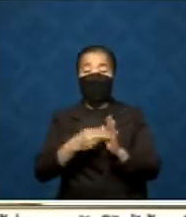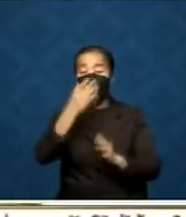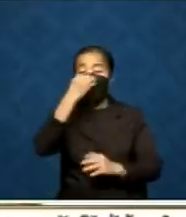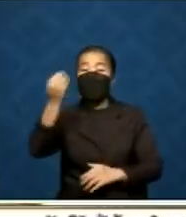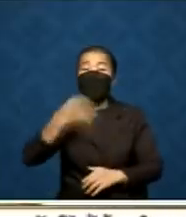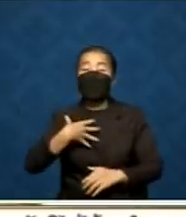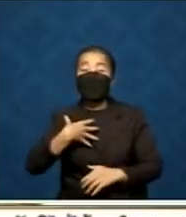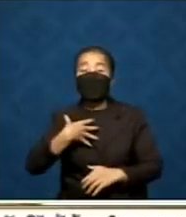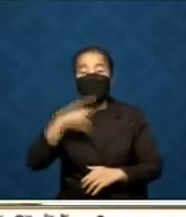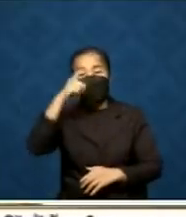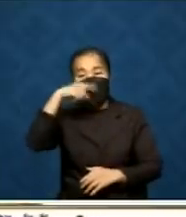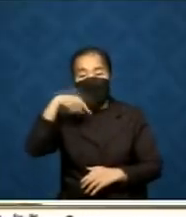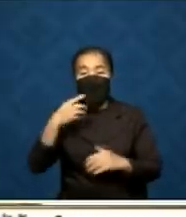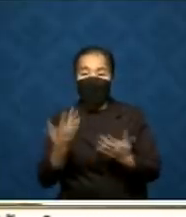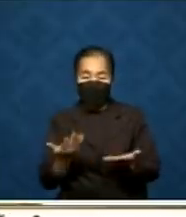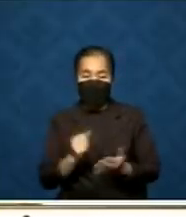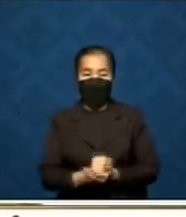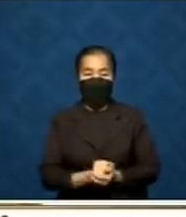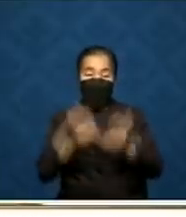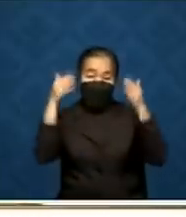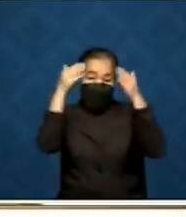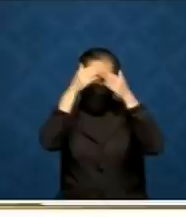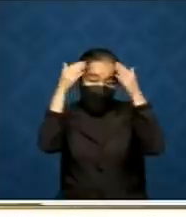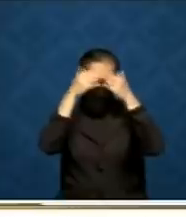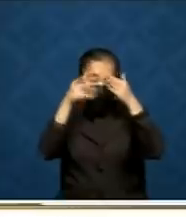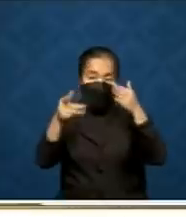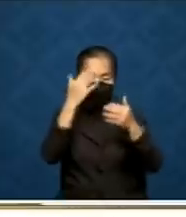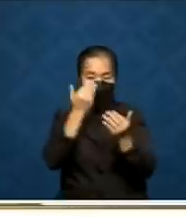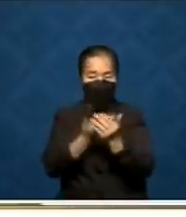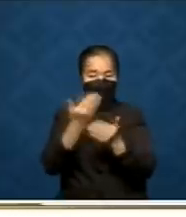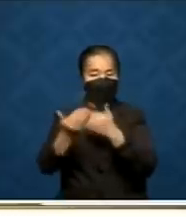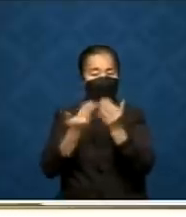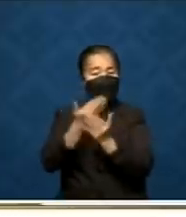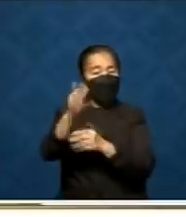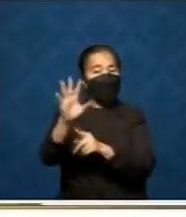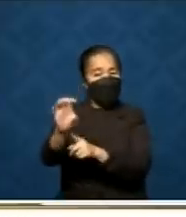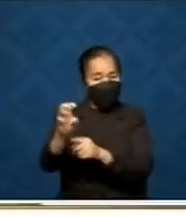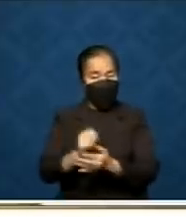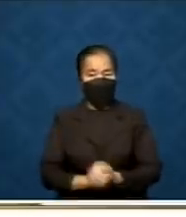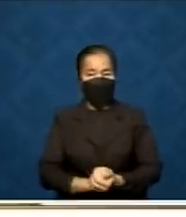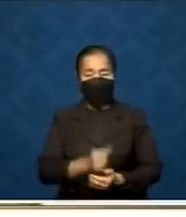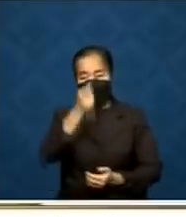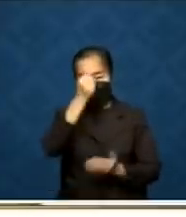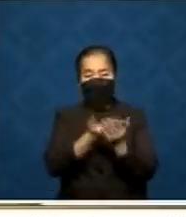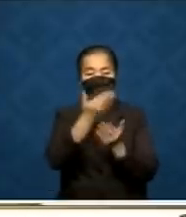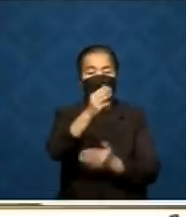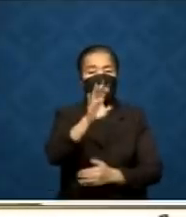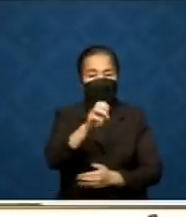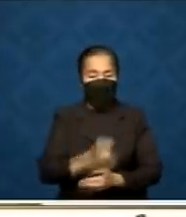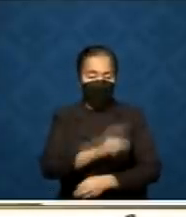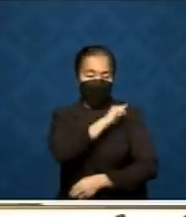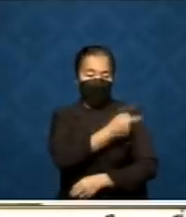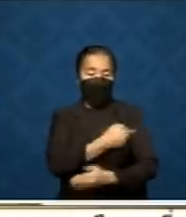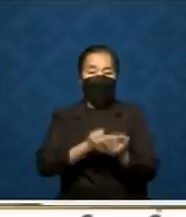นี่เอ่ออินโดเข้าไปนิดทำไมขายขายเขา 400ฟิลิปปินส์ก็เป็นมิตรอินเดียก็คิด 400ส่วนไทย